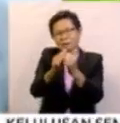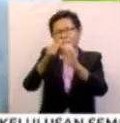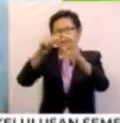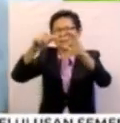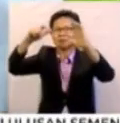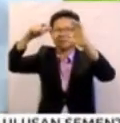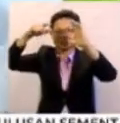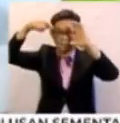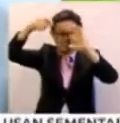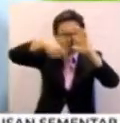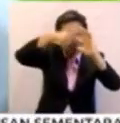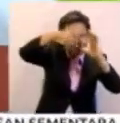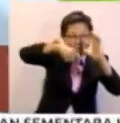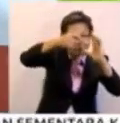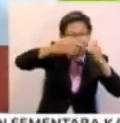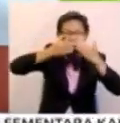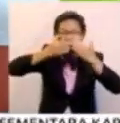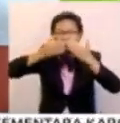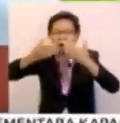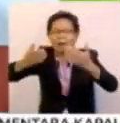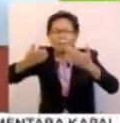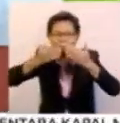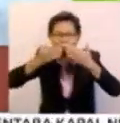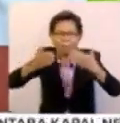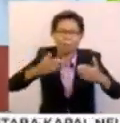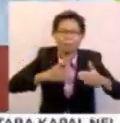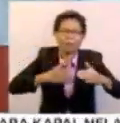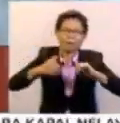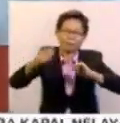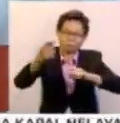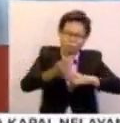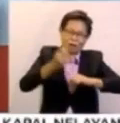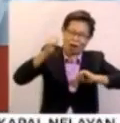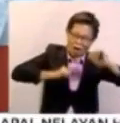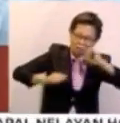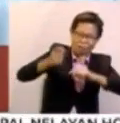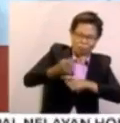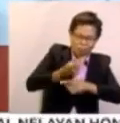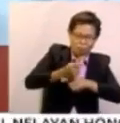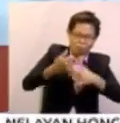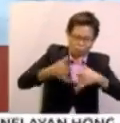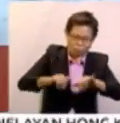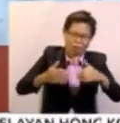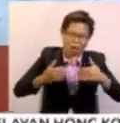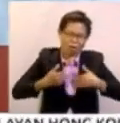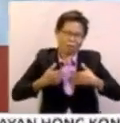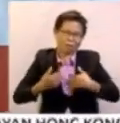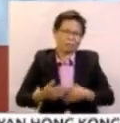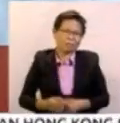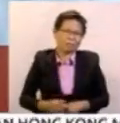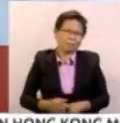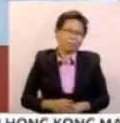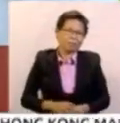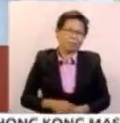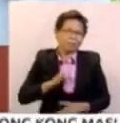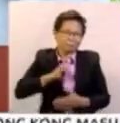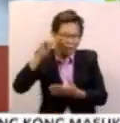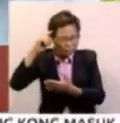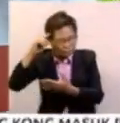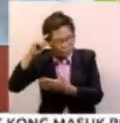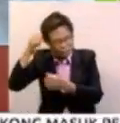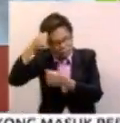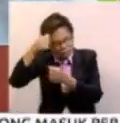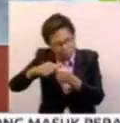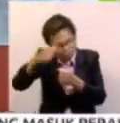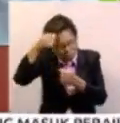kamera. Actually, alhamdulillah, I punya acting training masih ada. So, I still remember all the techniques yang